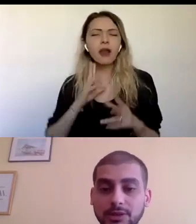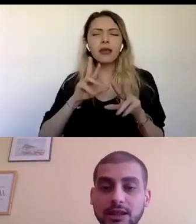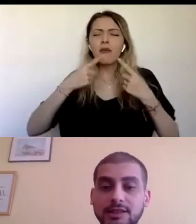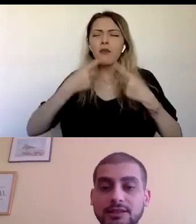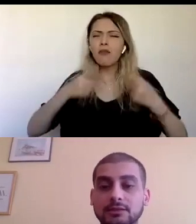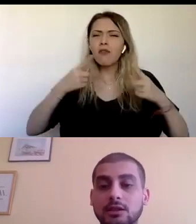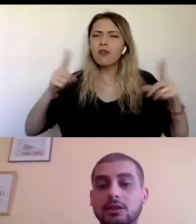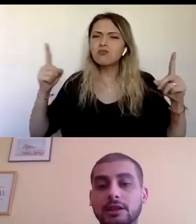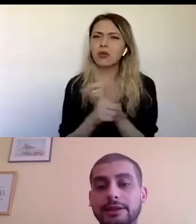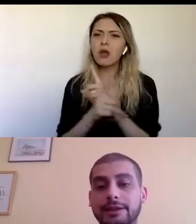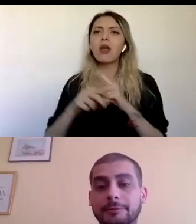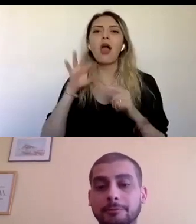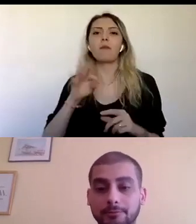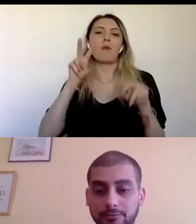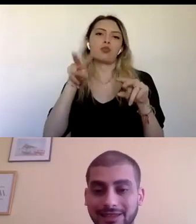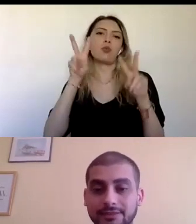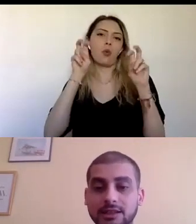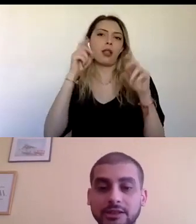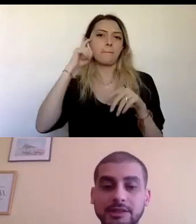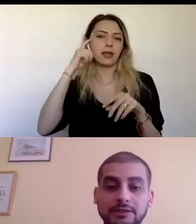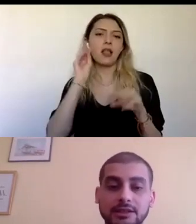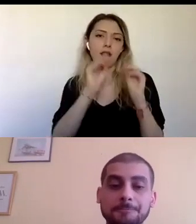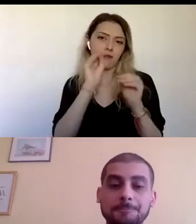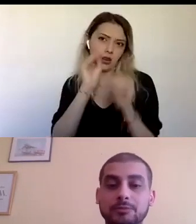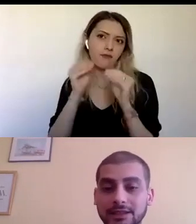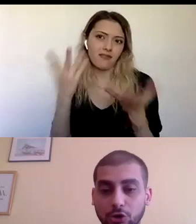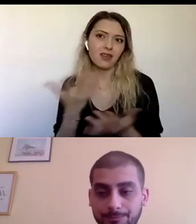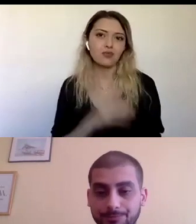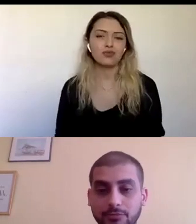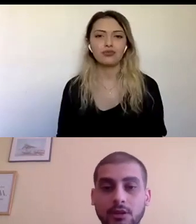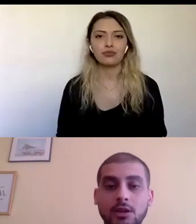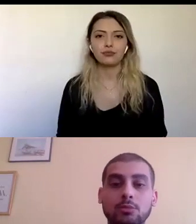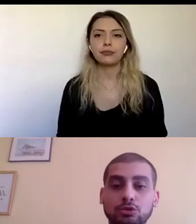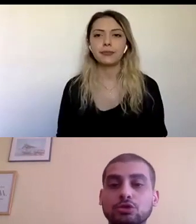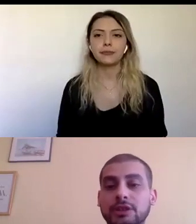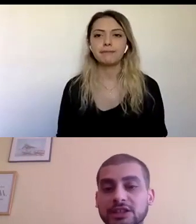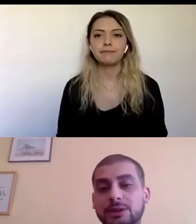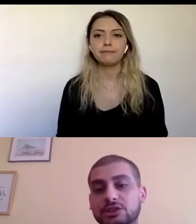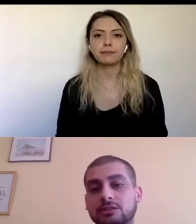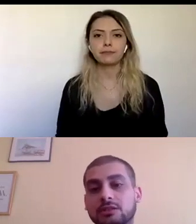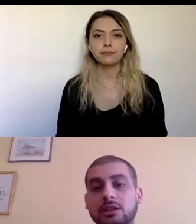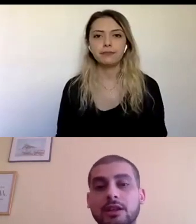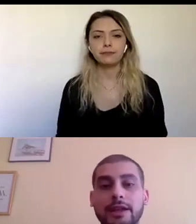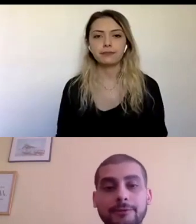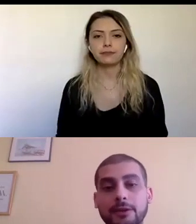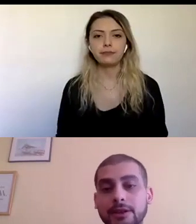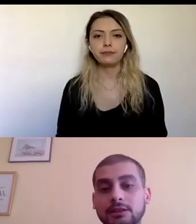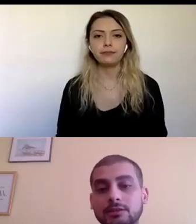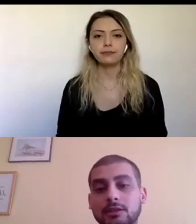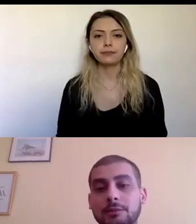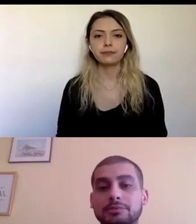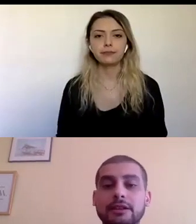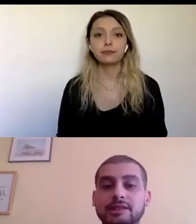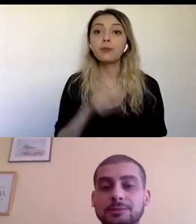benzeri bütün bilgiler zaten girdiğiniz web sitelerine de gidiyor. Bunun önüne geçmek için